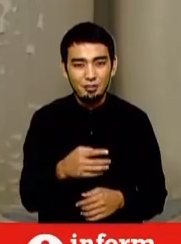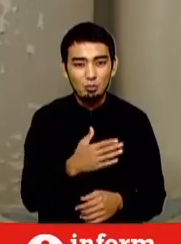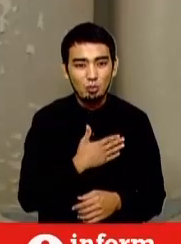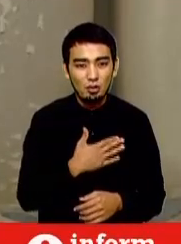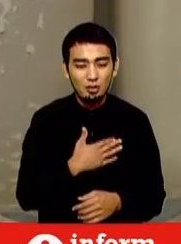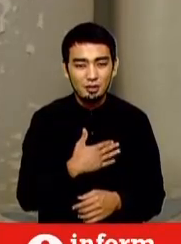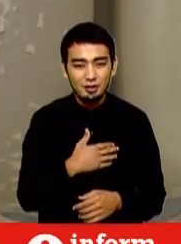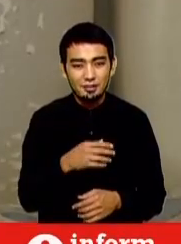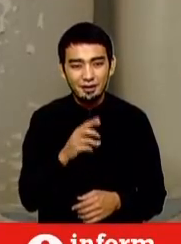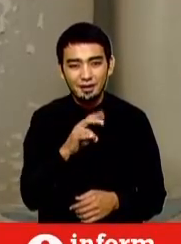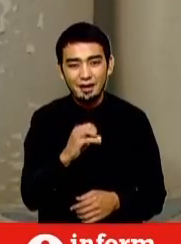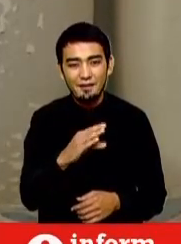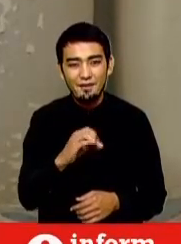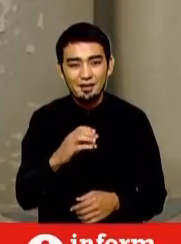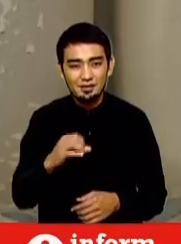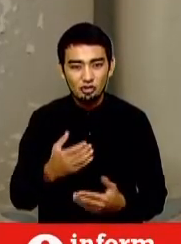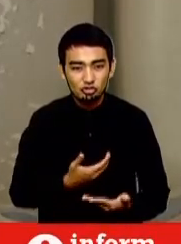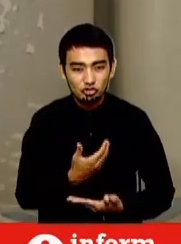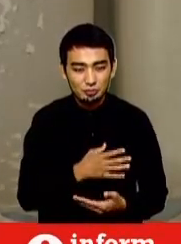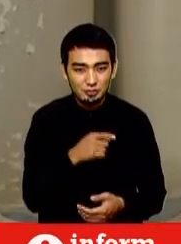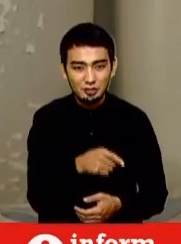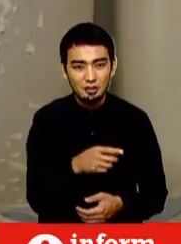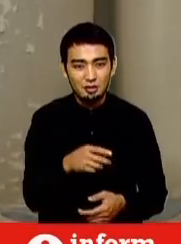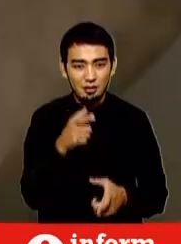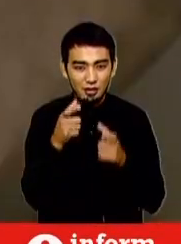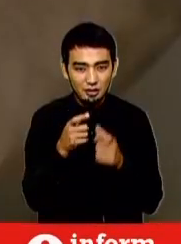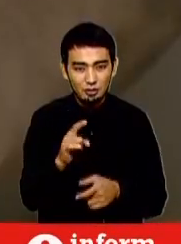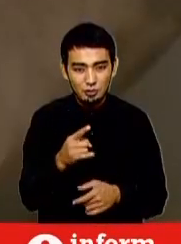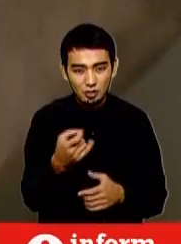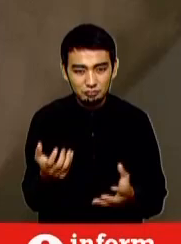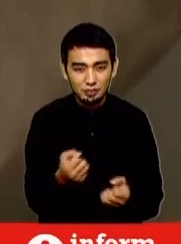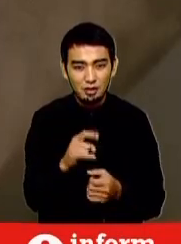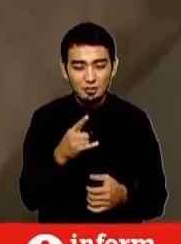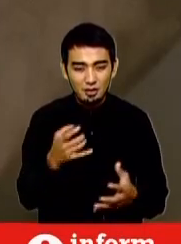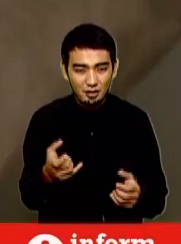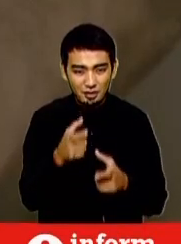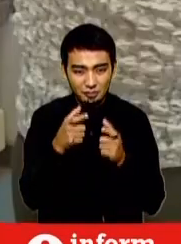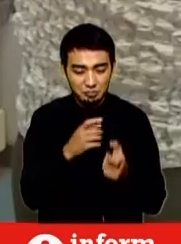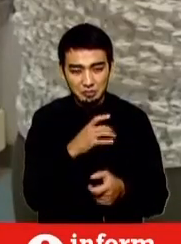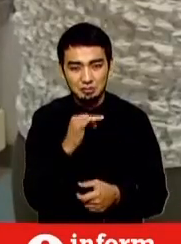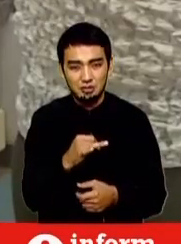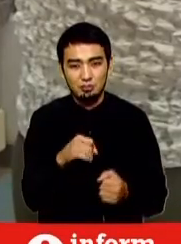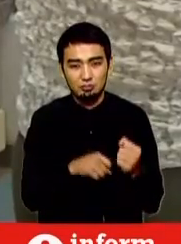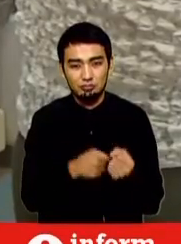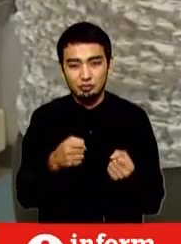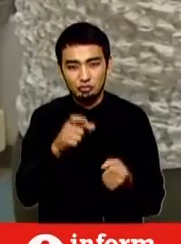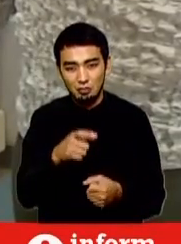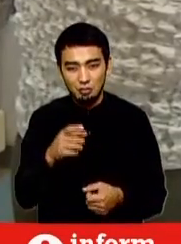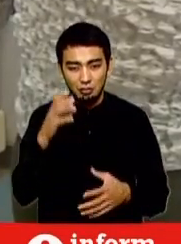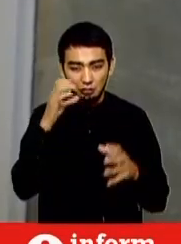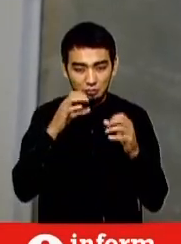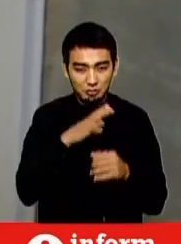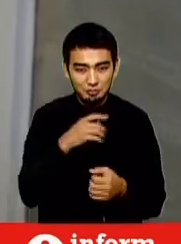ғой, балаларымды құтқарыңдар, балаларымды құтқарыңдар дегенде. Жол көлік оқиғасын көргендер көлік жүргізушісі ұйқылы-ояу